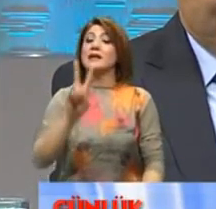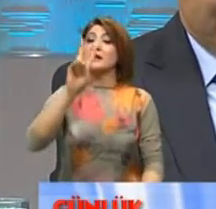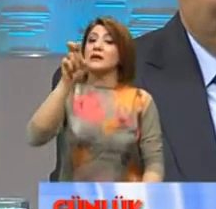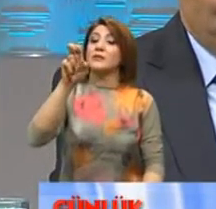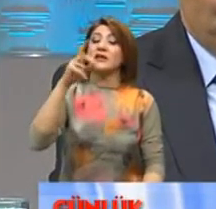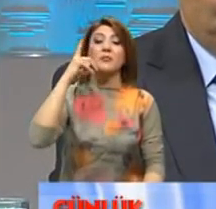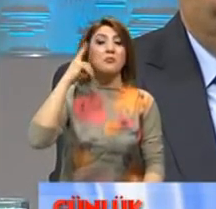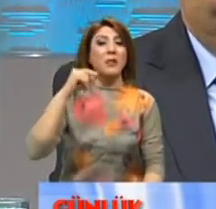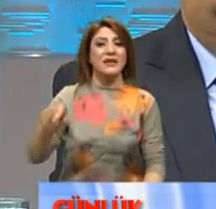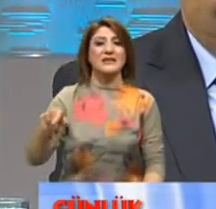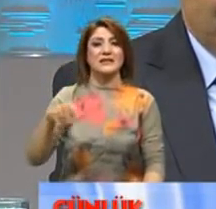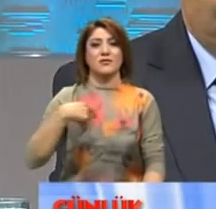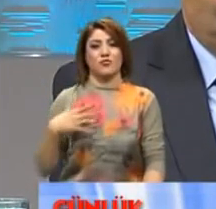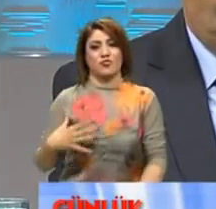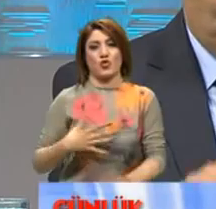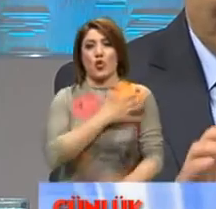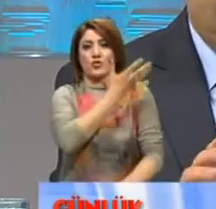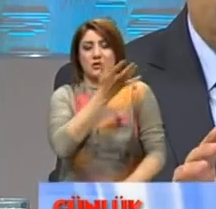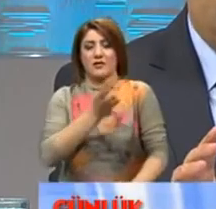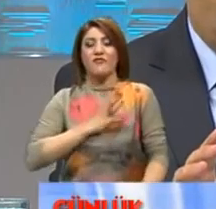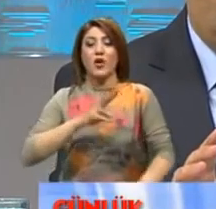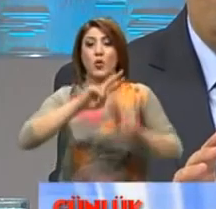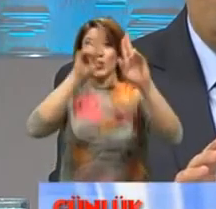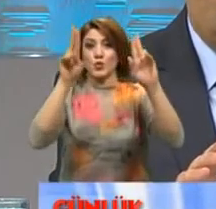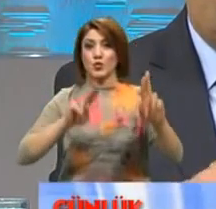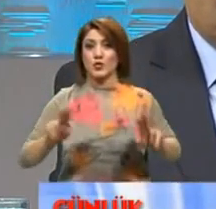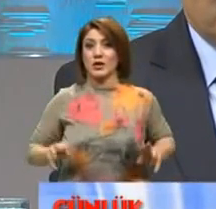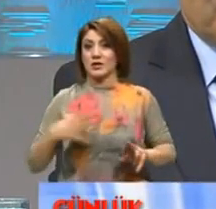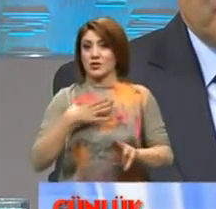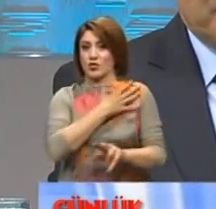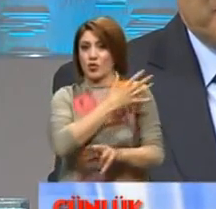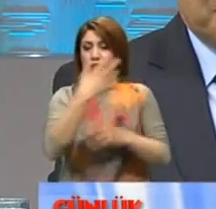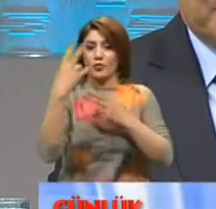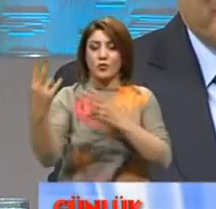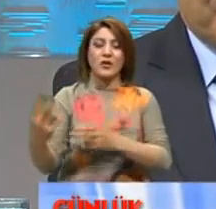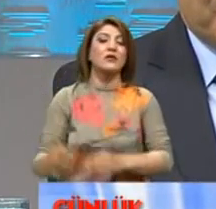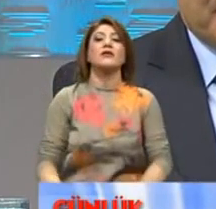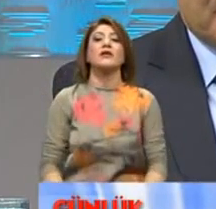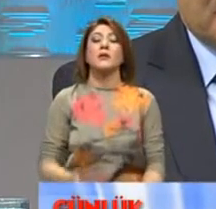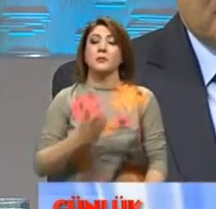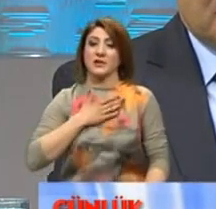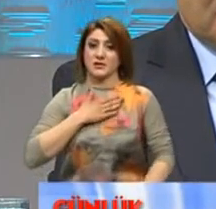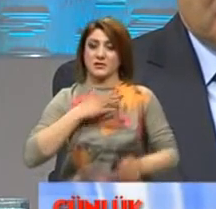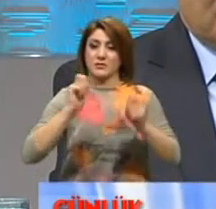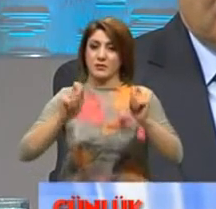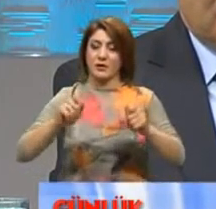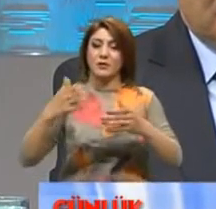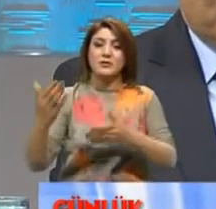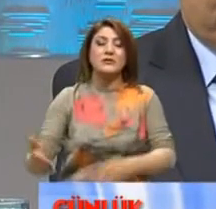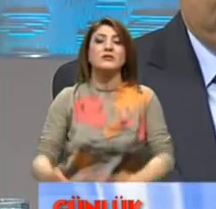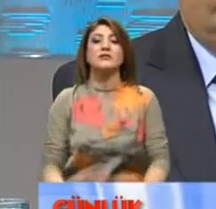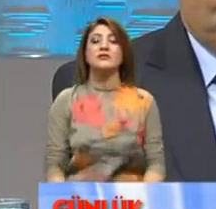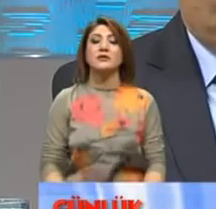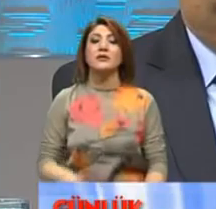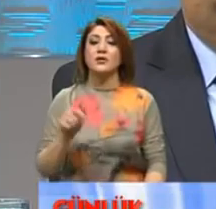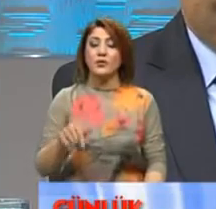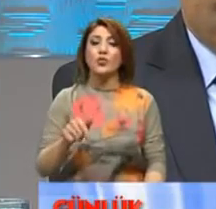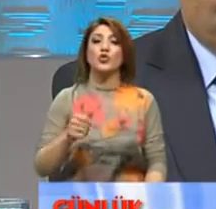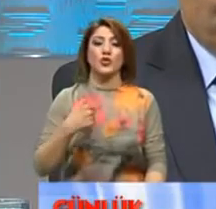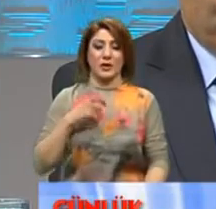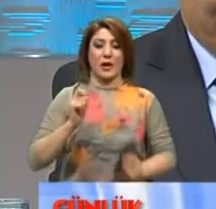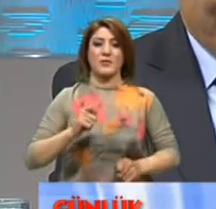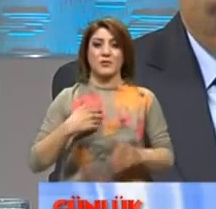28 Mayıs'ta sempozyumumuz var. Değerler Eğitimi Sempozyumu. Uluslararası bir sempozyum. Bizim yaptığımız. Şimdi bu